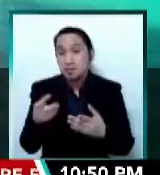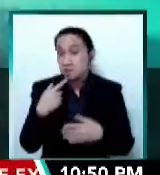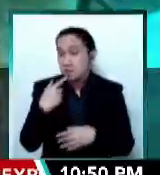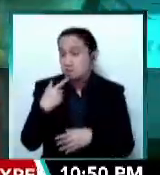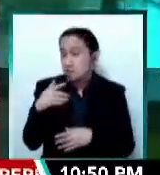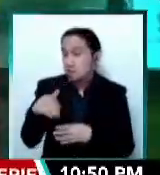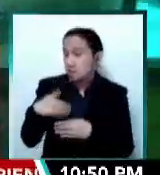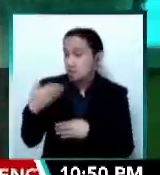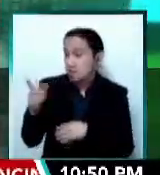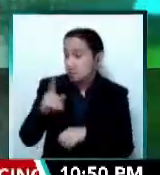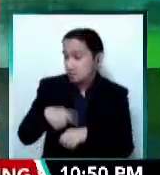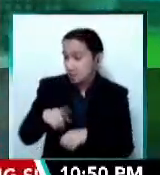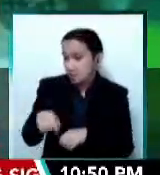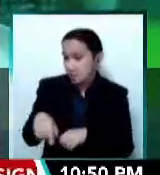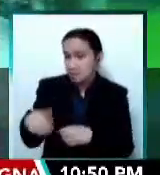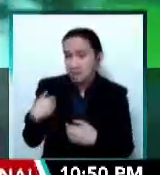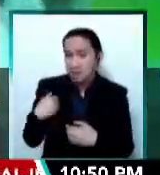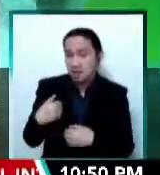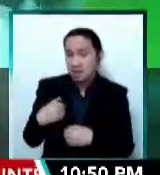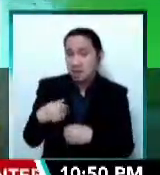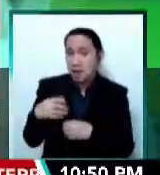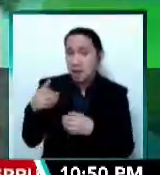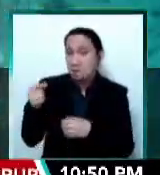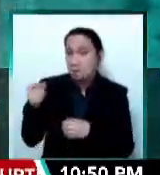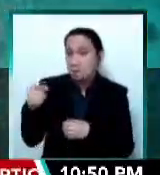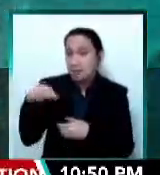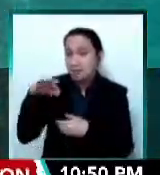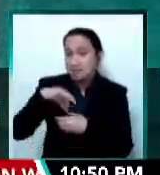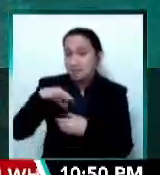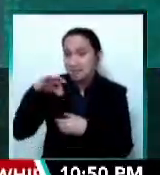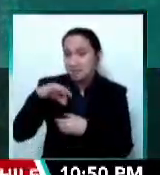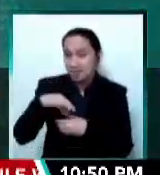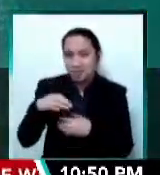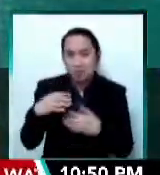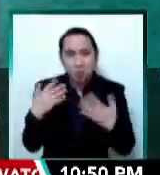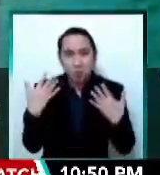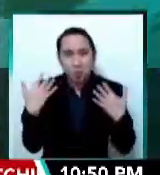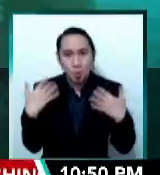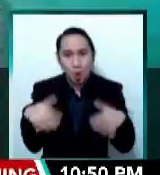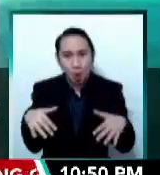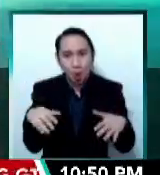mag-milk tea naman daw sila. O kalain mo yon. Natalbogang ka-atom.